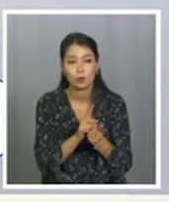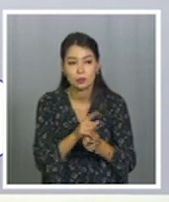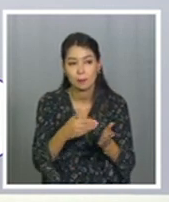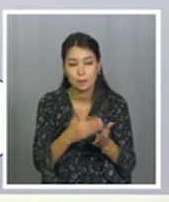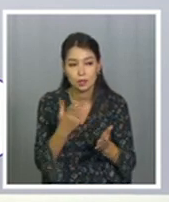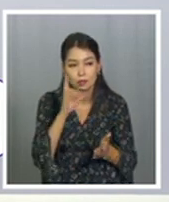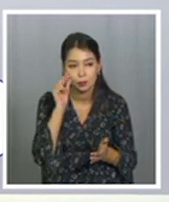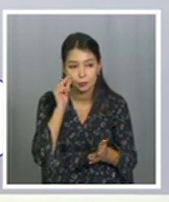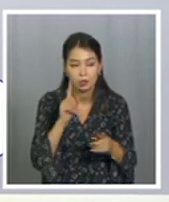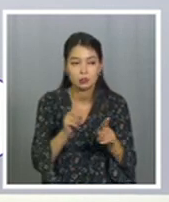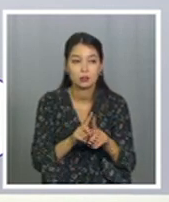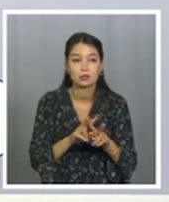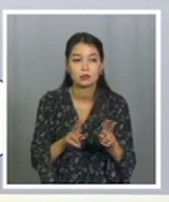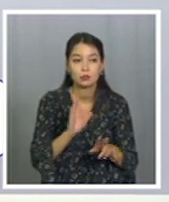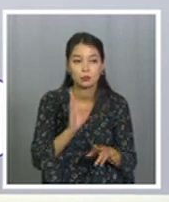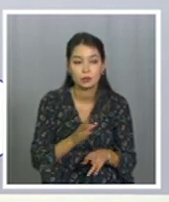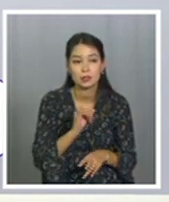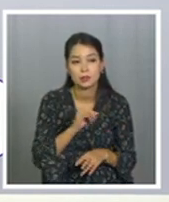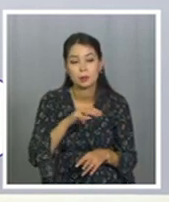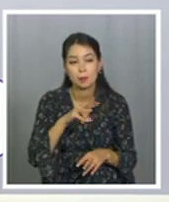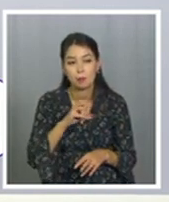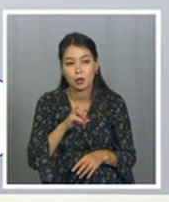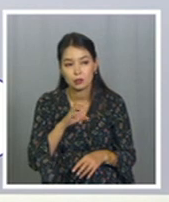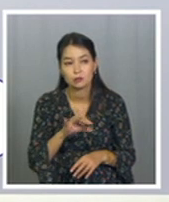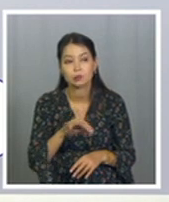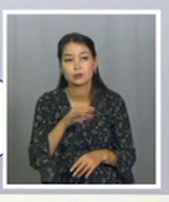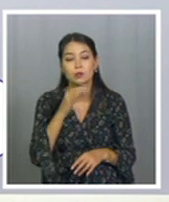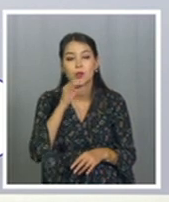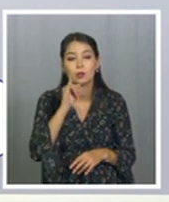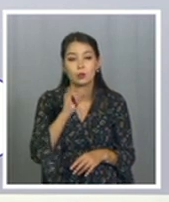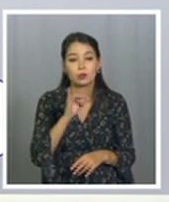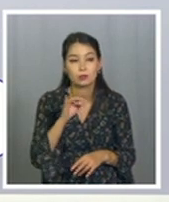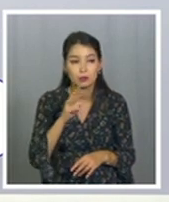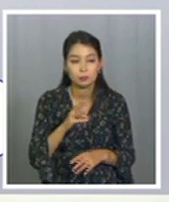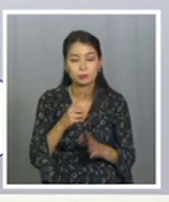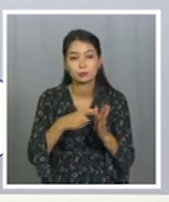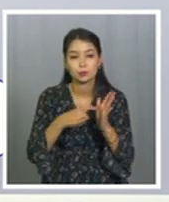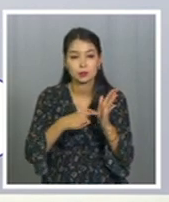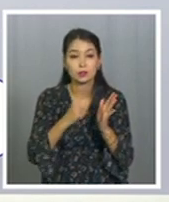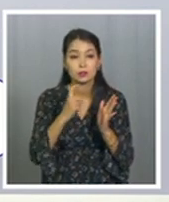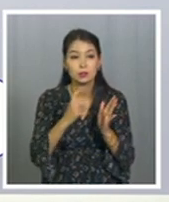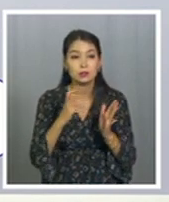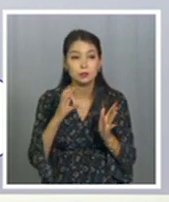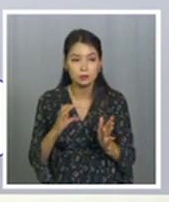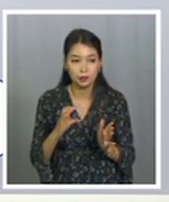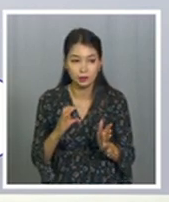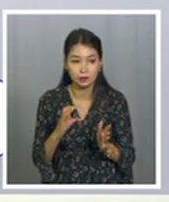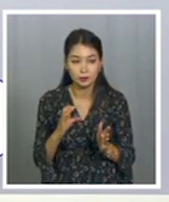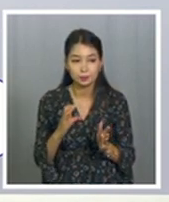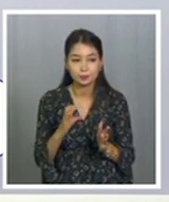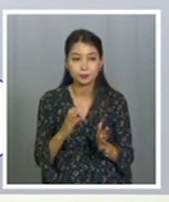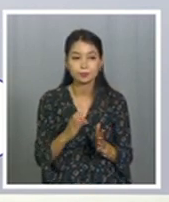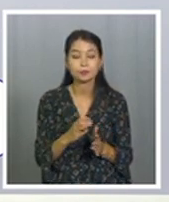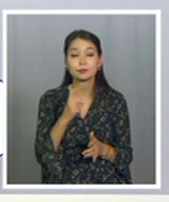ие болады. И максимум мәні тең болады У максимум мәні бөлінген X сы. Бұл жердегі X